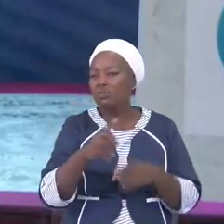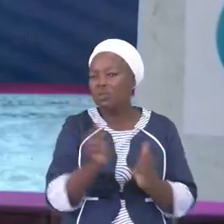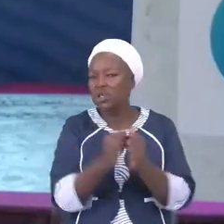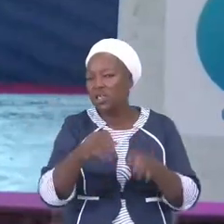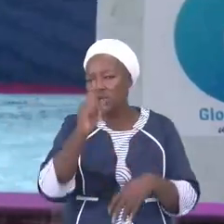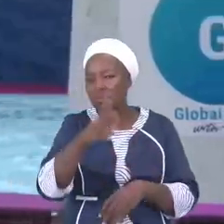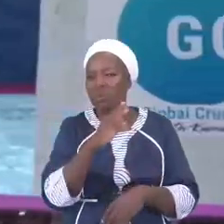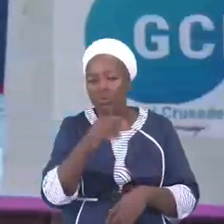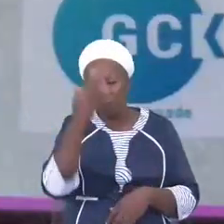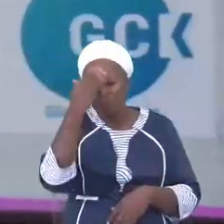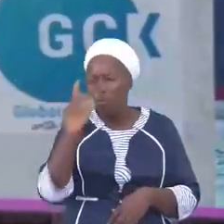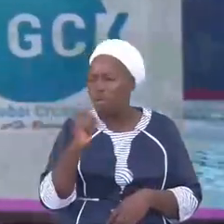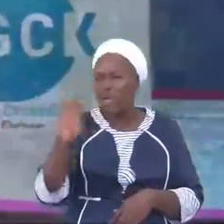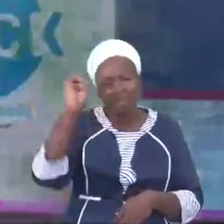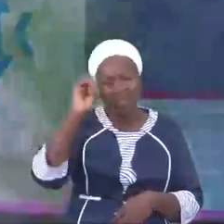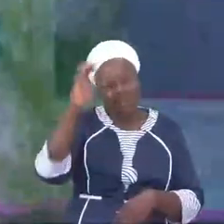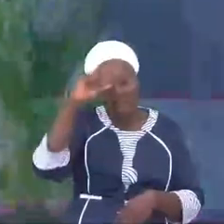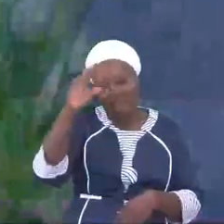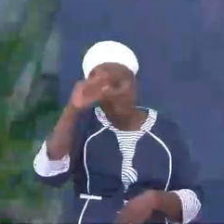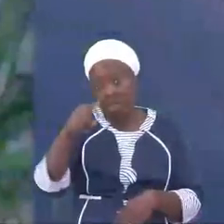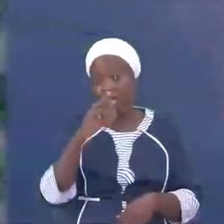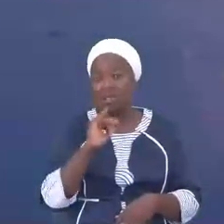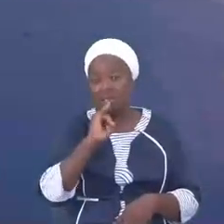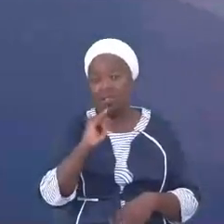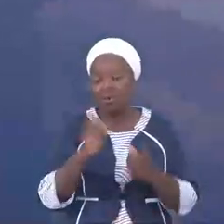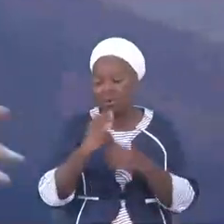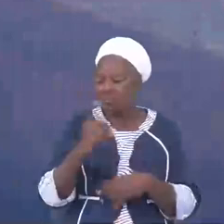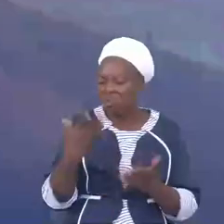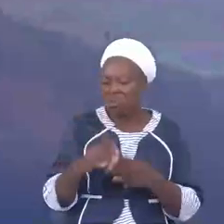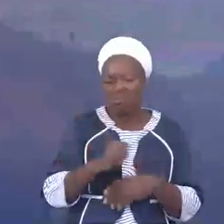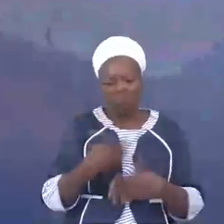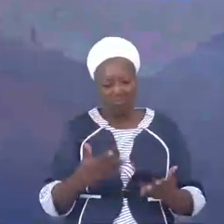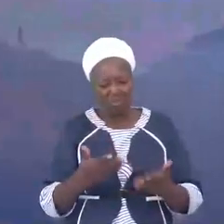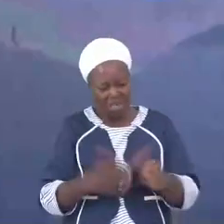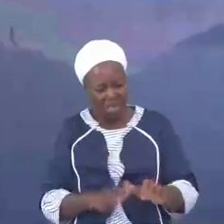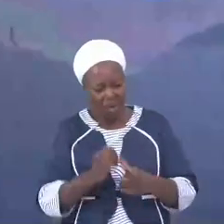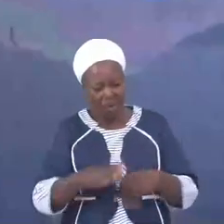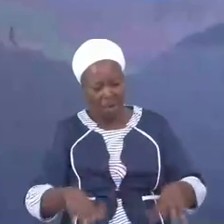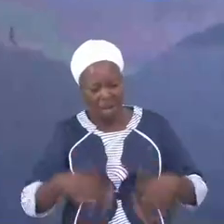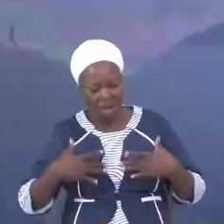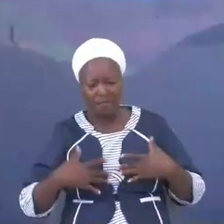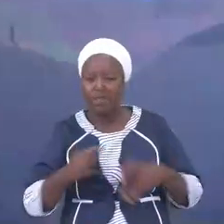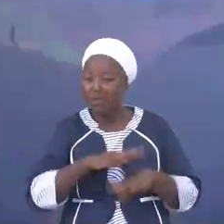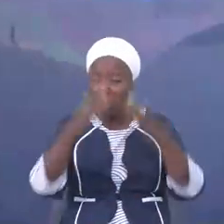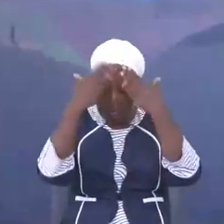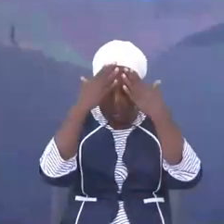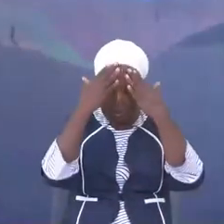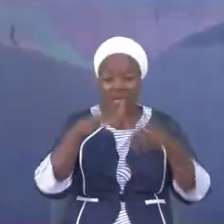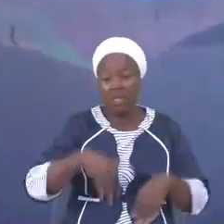que ces personnes ne savent même là où il était, est-ce qu'il est vivant, est-ce qu'il est mort. Toutefois, Jonas a